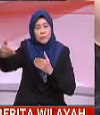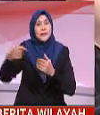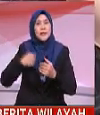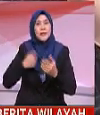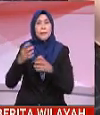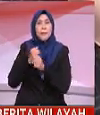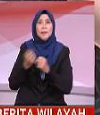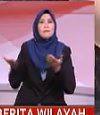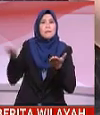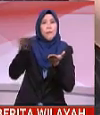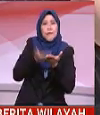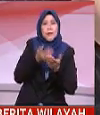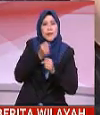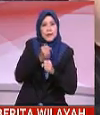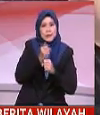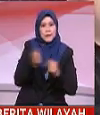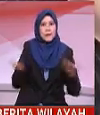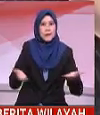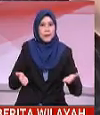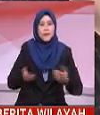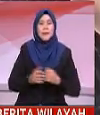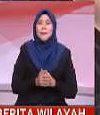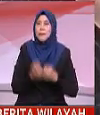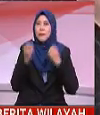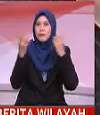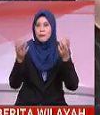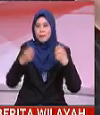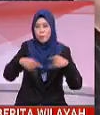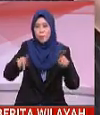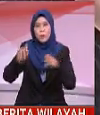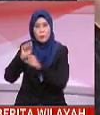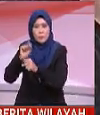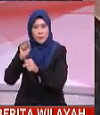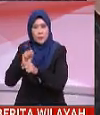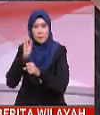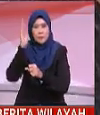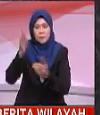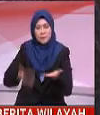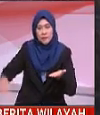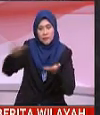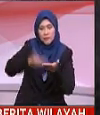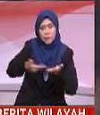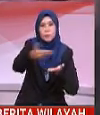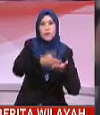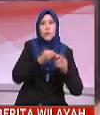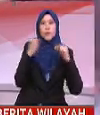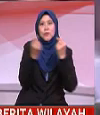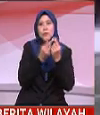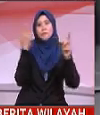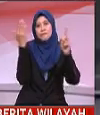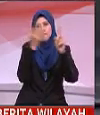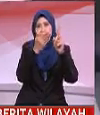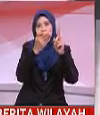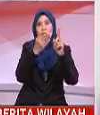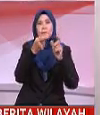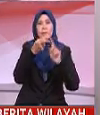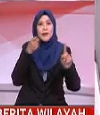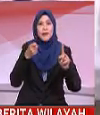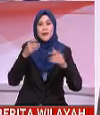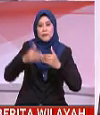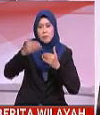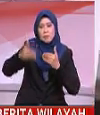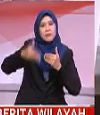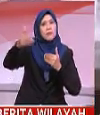sini. Dijangkakan lebih banyak peluang pekerjaan bakal ditawarkan kepada kumpulan sasar dari semasa